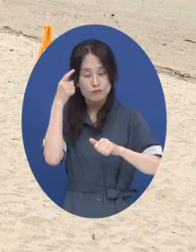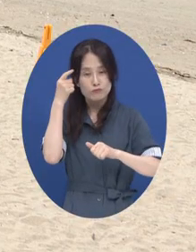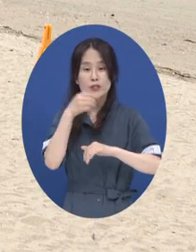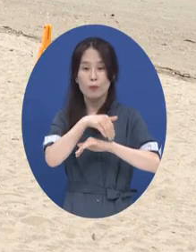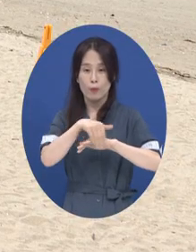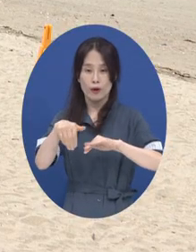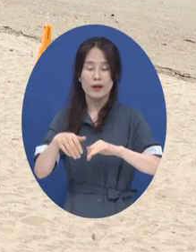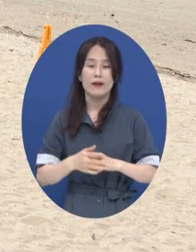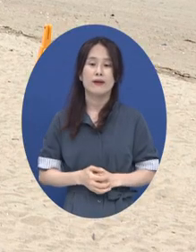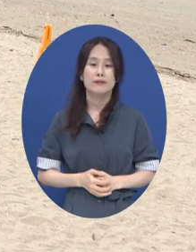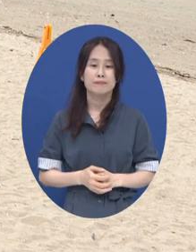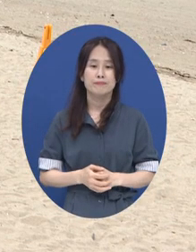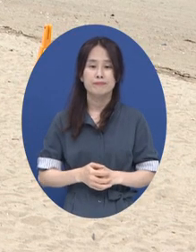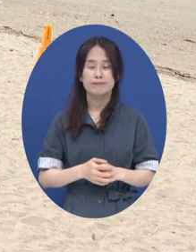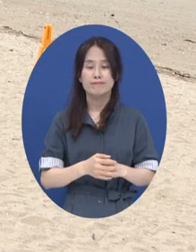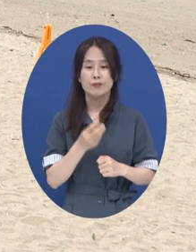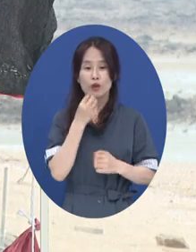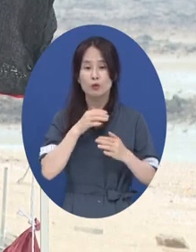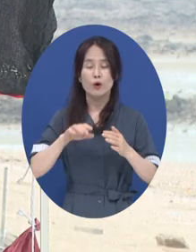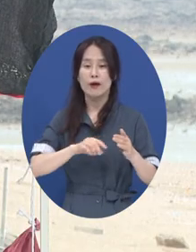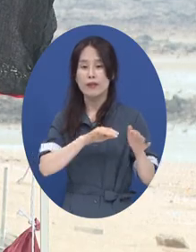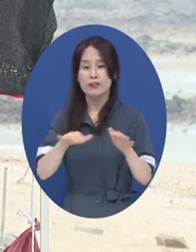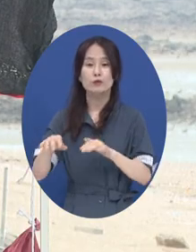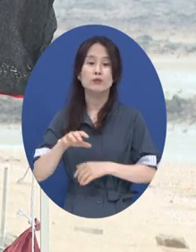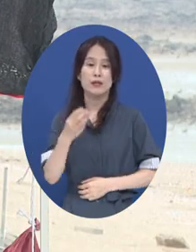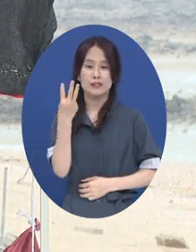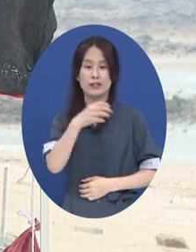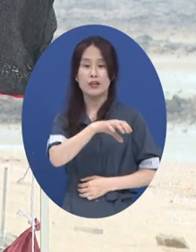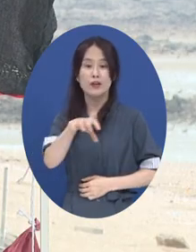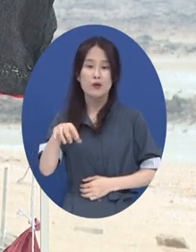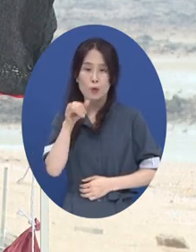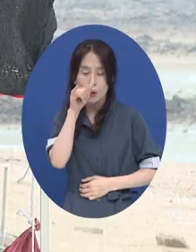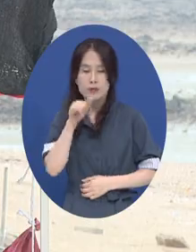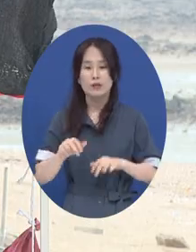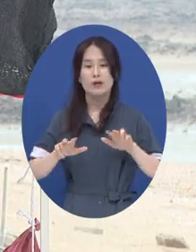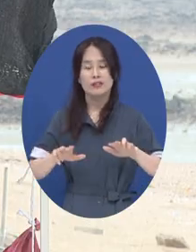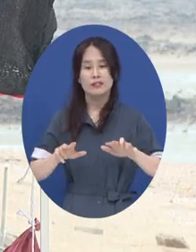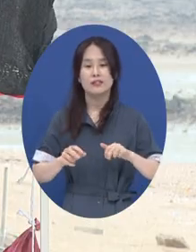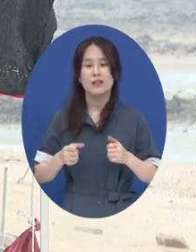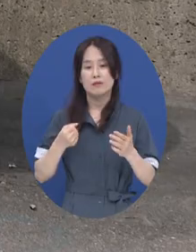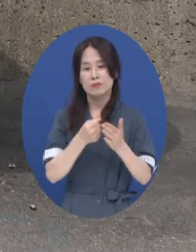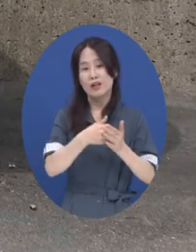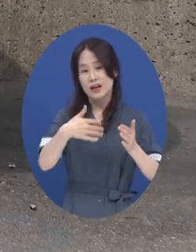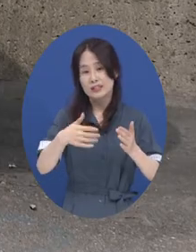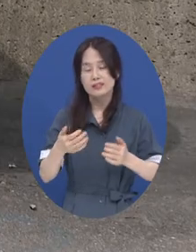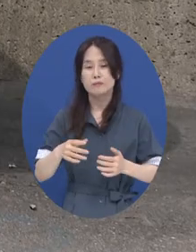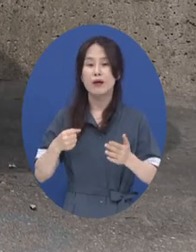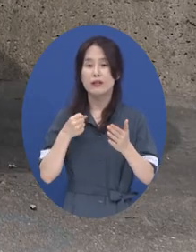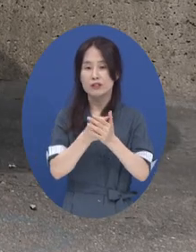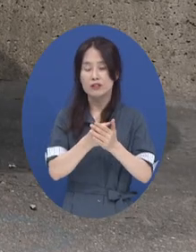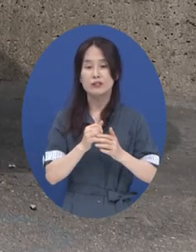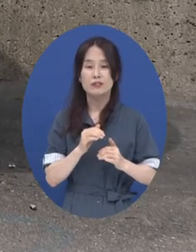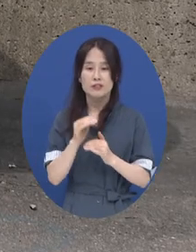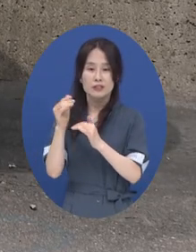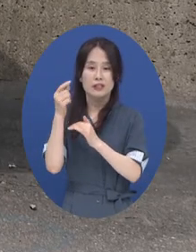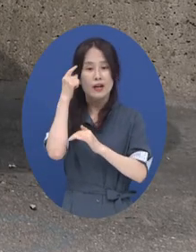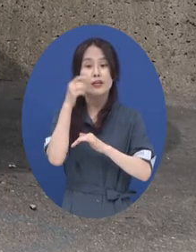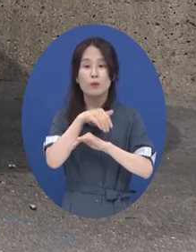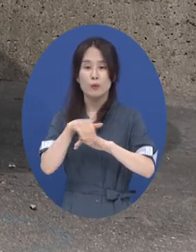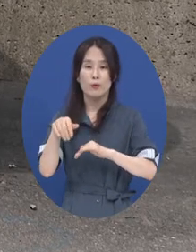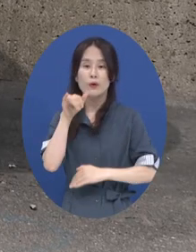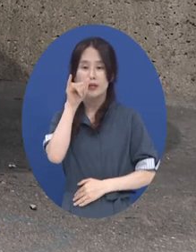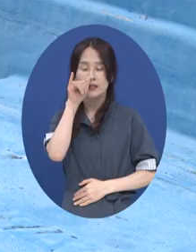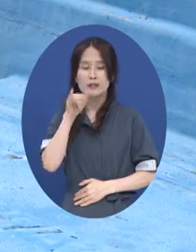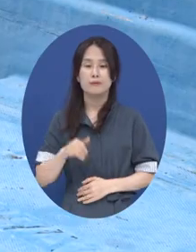있습니다. 경기도 내 해수욕장은 세 곳. 현재 비지정이지만 정식 지정 절차도